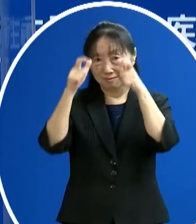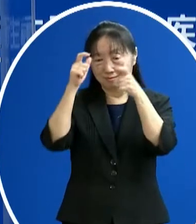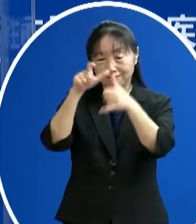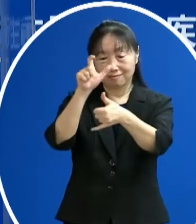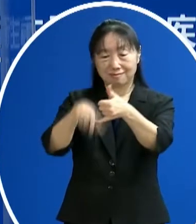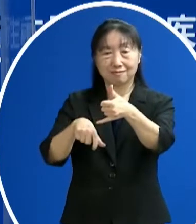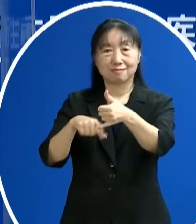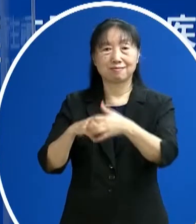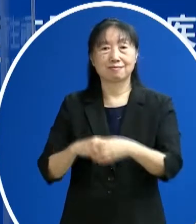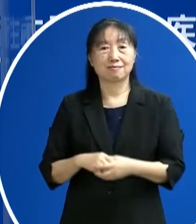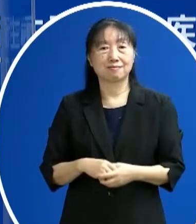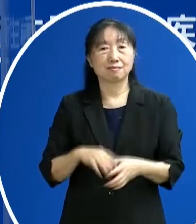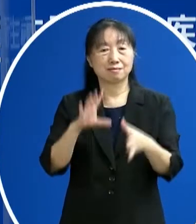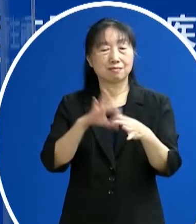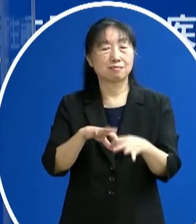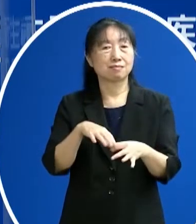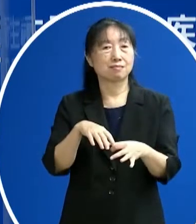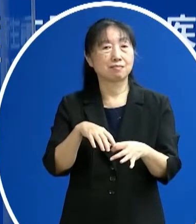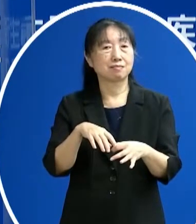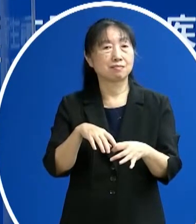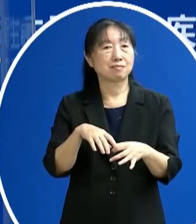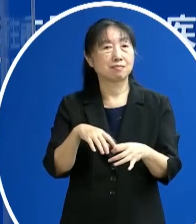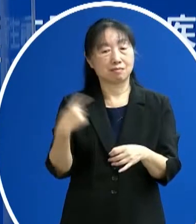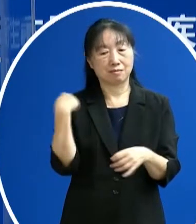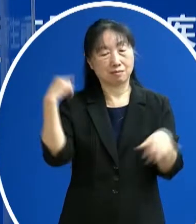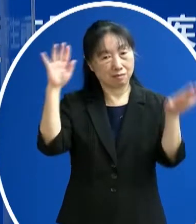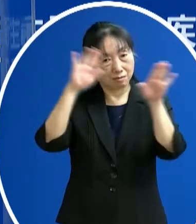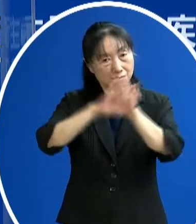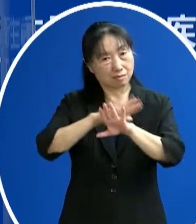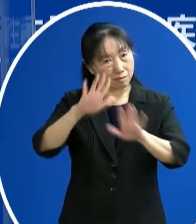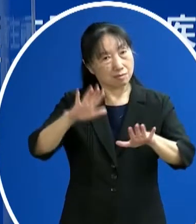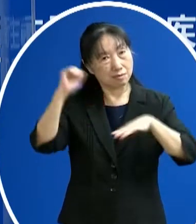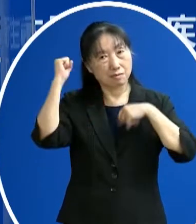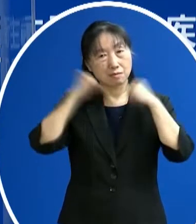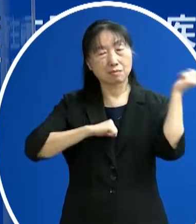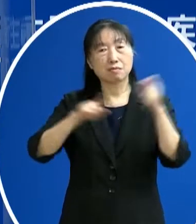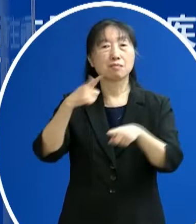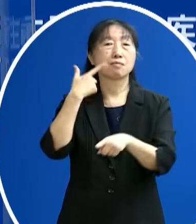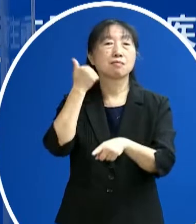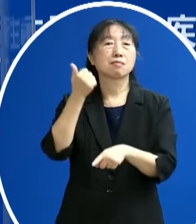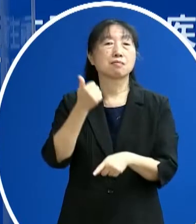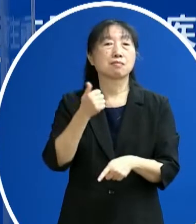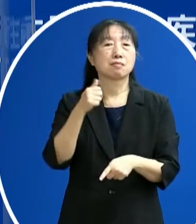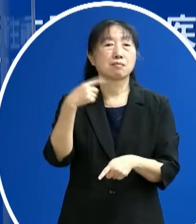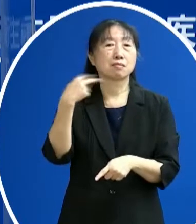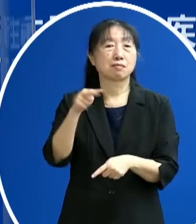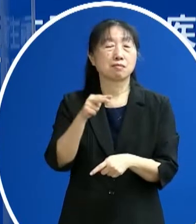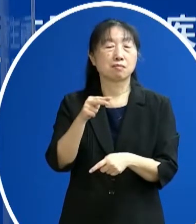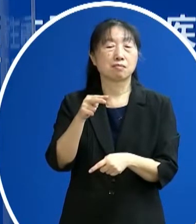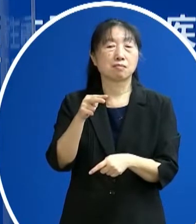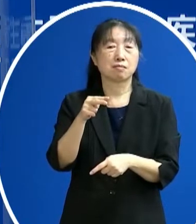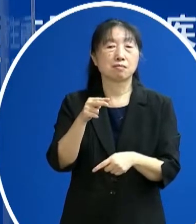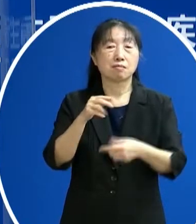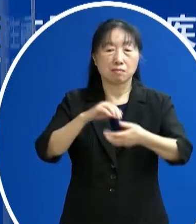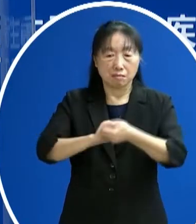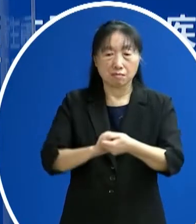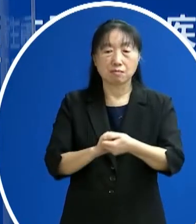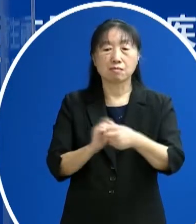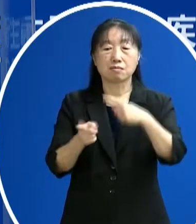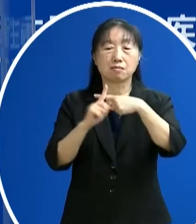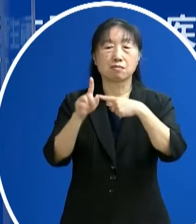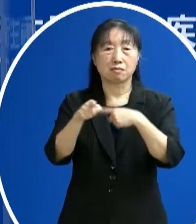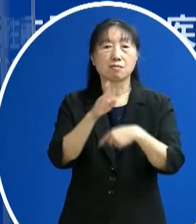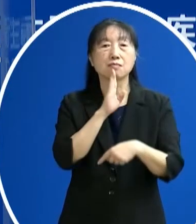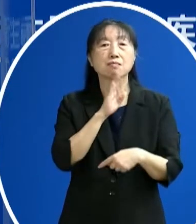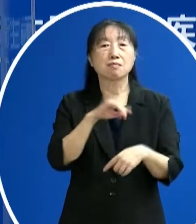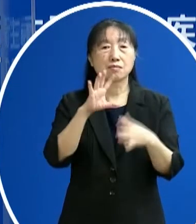我们现在大概因为才今昨，应该昨天晚上，今天上午，他爸爸才哦被确认哈，那所以初步